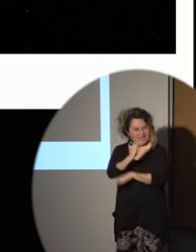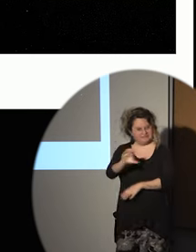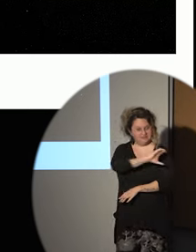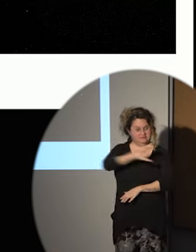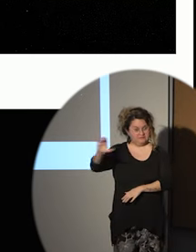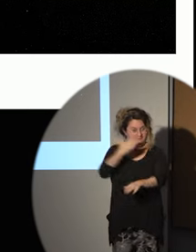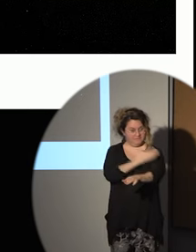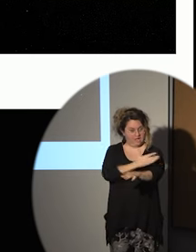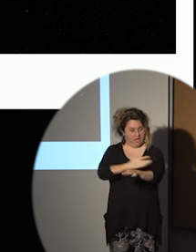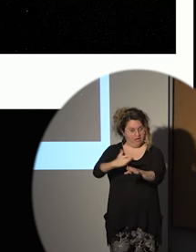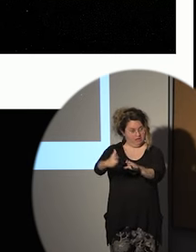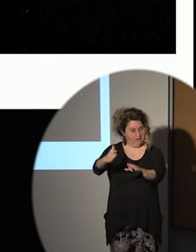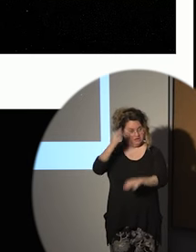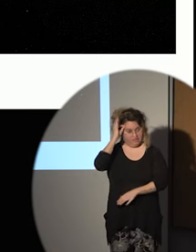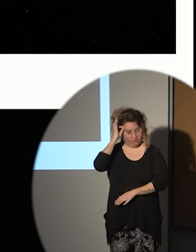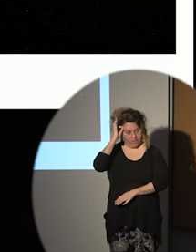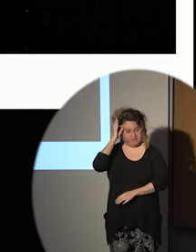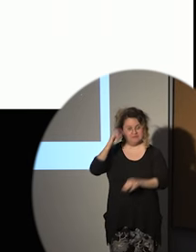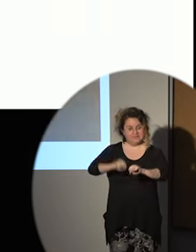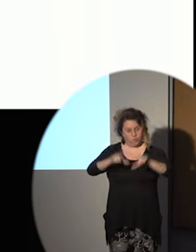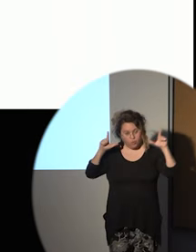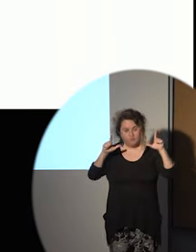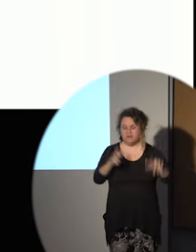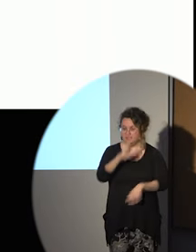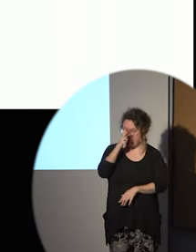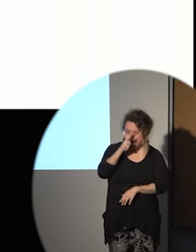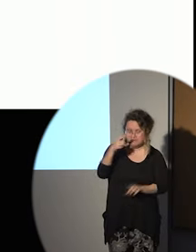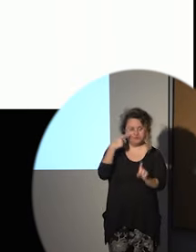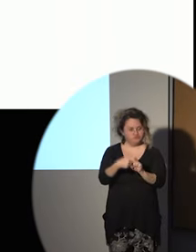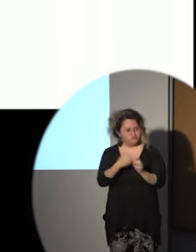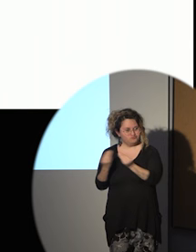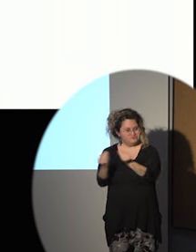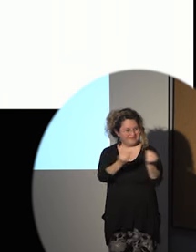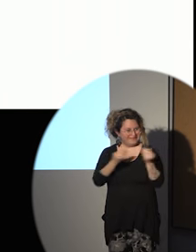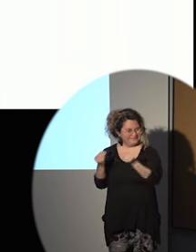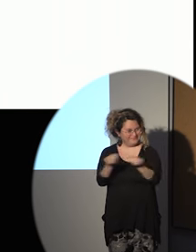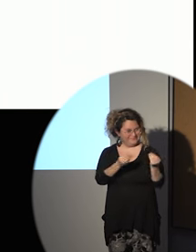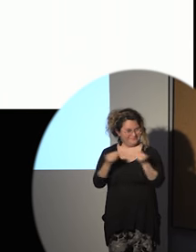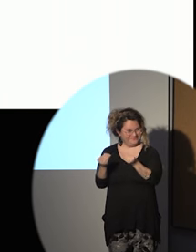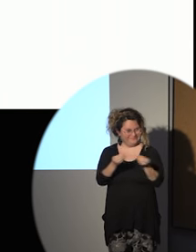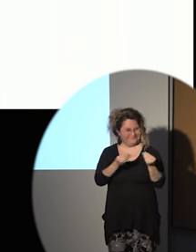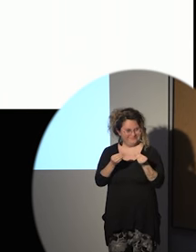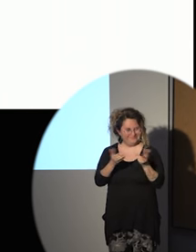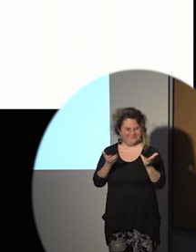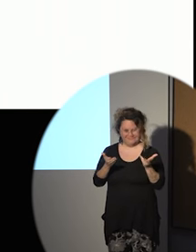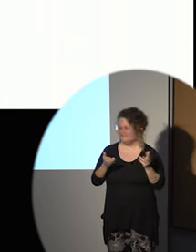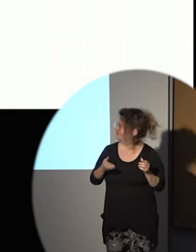du gaz, et il y a aussi de la poussière. Alors, ce que vous voyez ici, c'est une